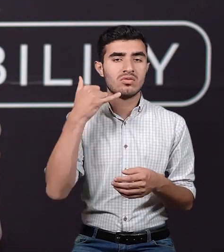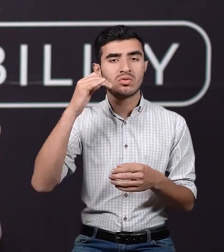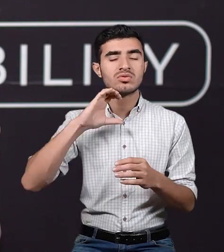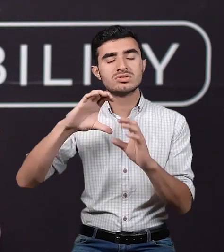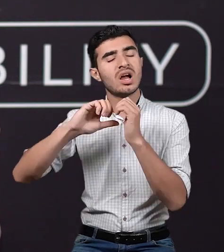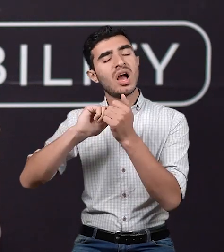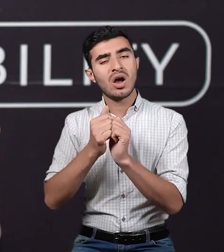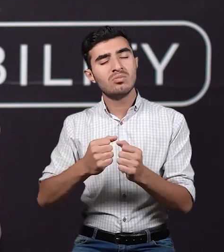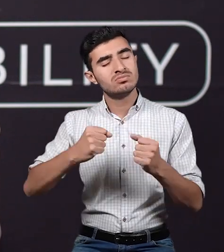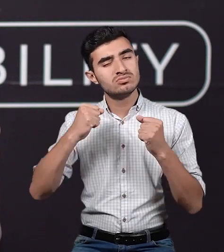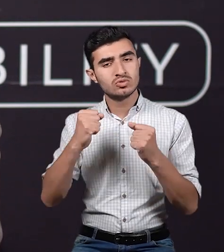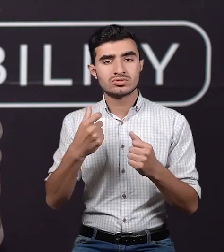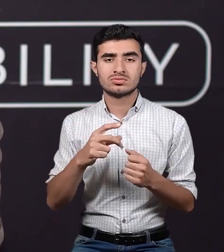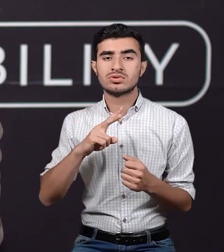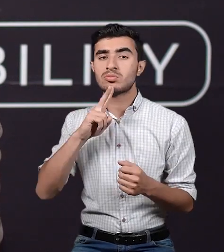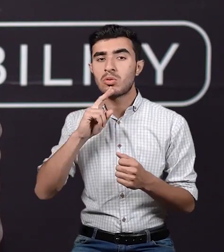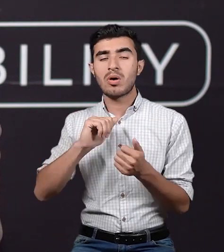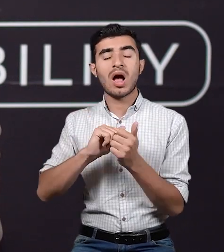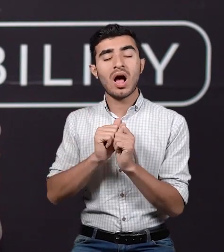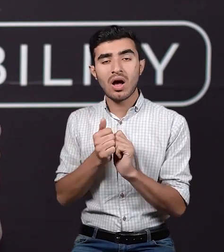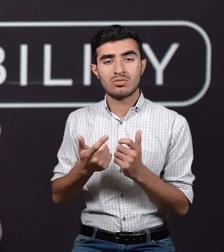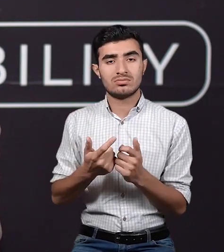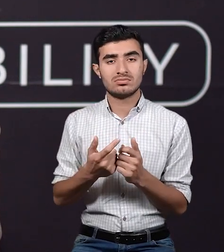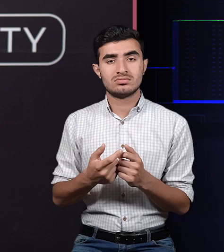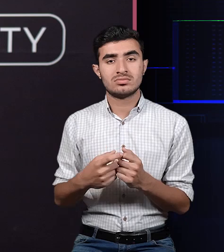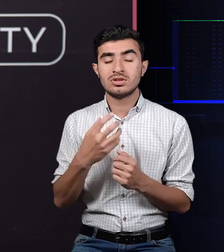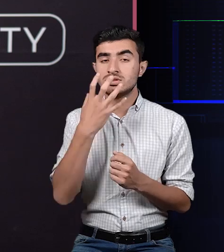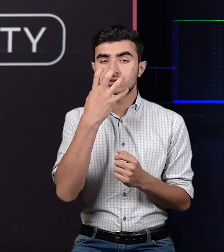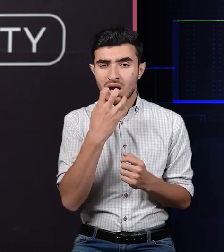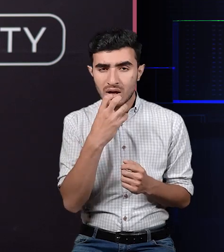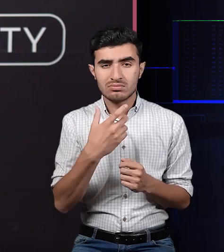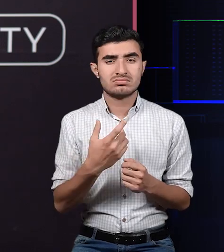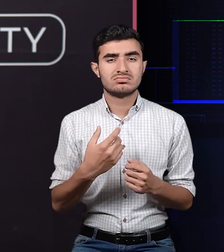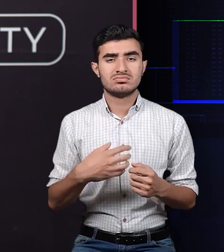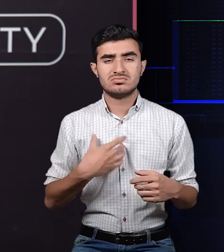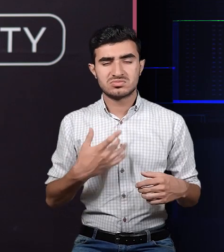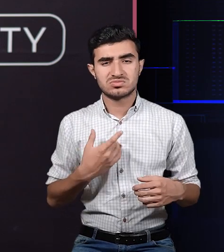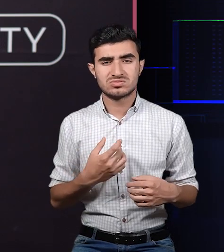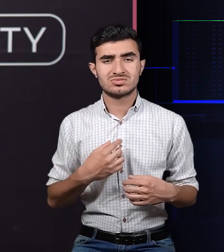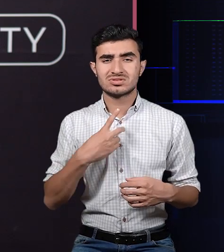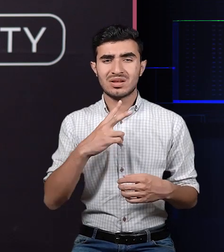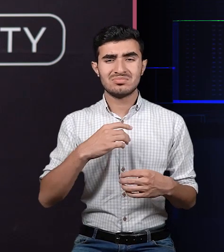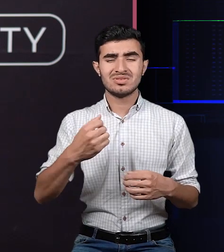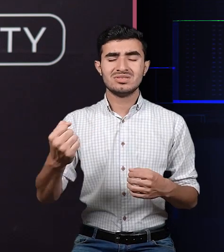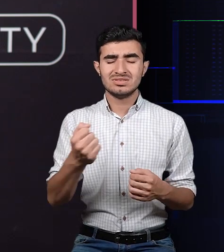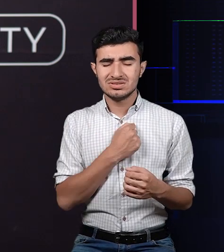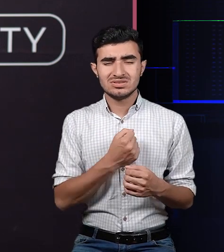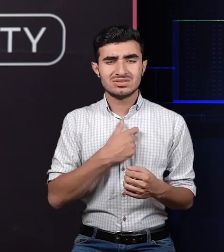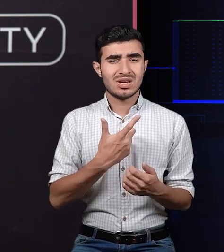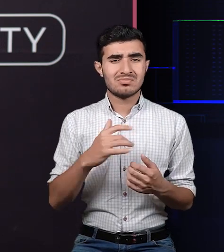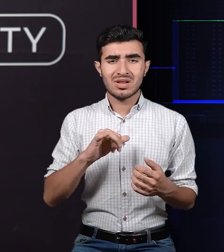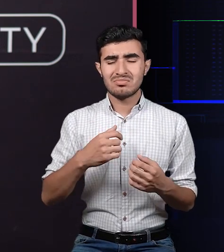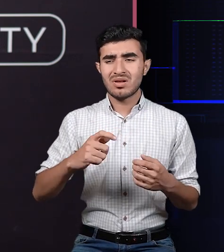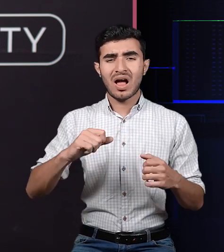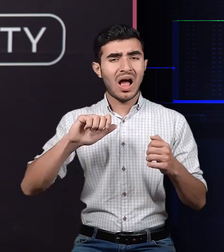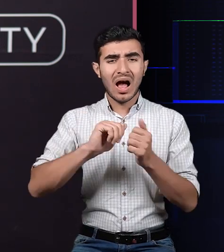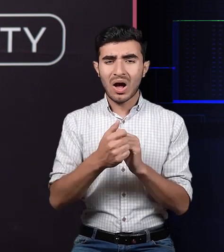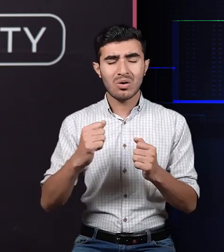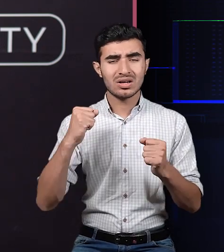جملے ہوتے ہیں جو ادا ہوتے ہیں۔ غم سے نڈھال اپنے چہروں کو پیٹتے ہوئے بے بس